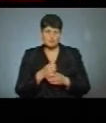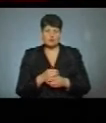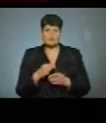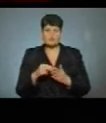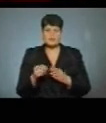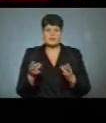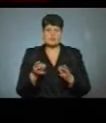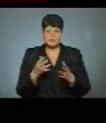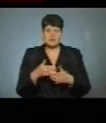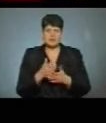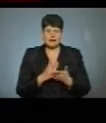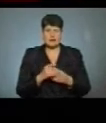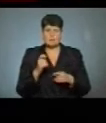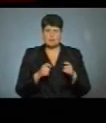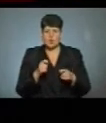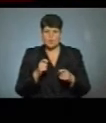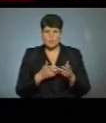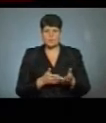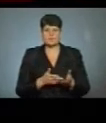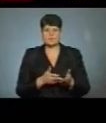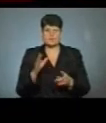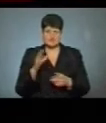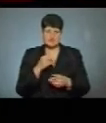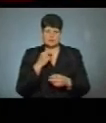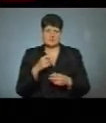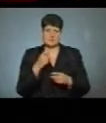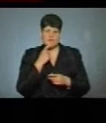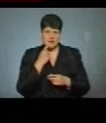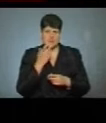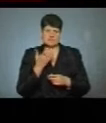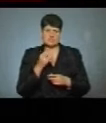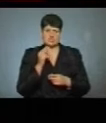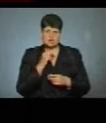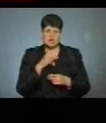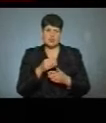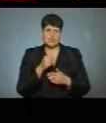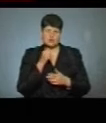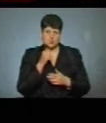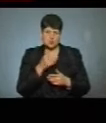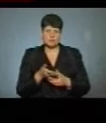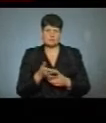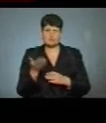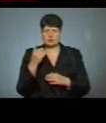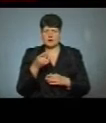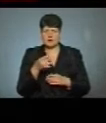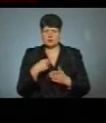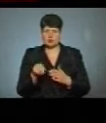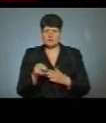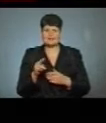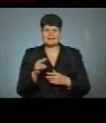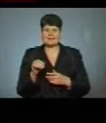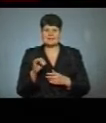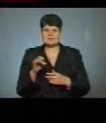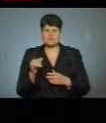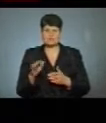Купила необхідне – хліб, молоко, всі продукти – яйця, чай, цукор. Минулого разу купувала дезінфікуючі